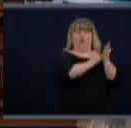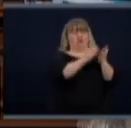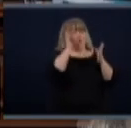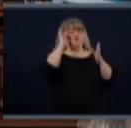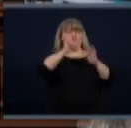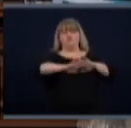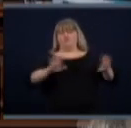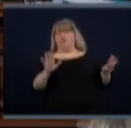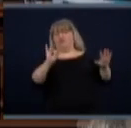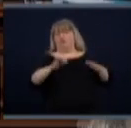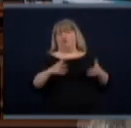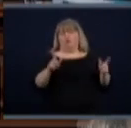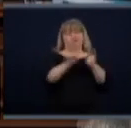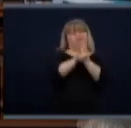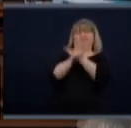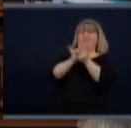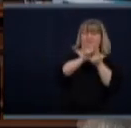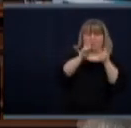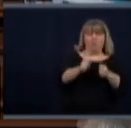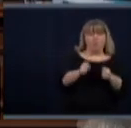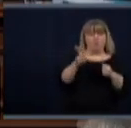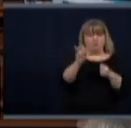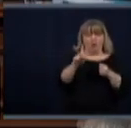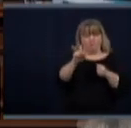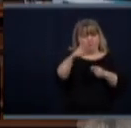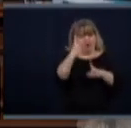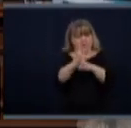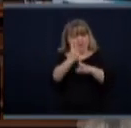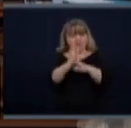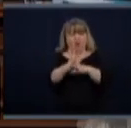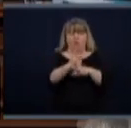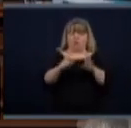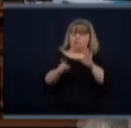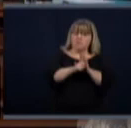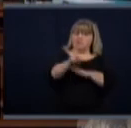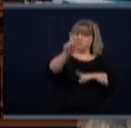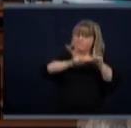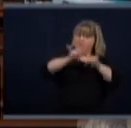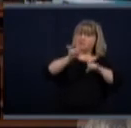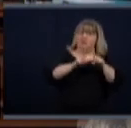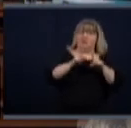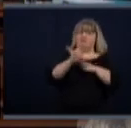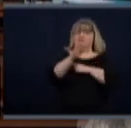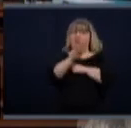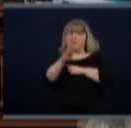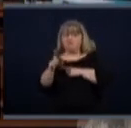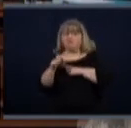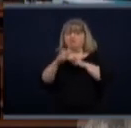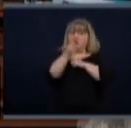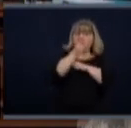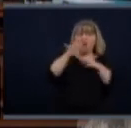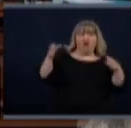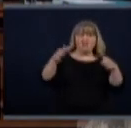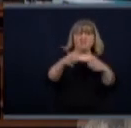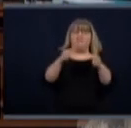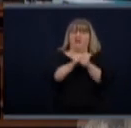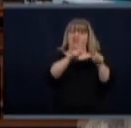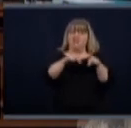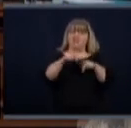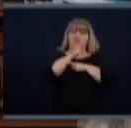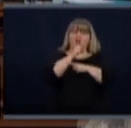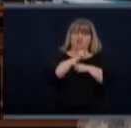Mais puis tout à l'heure, vous avez mentionné, il ne faut pas faire des parties ou des repas, je pense que c'est le Dr Arruda qui disait ça, avec des personnes âgées. Pour que ce soit